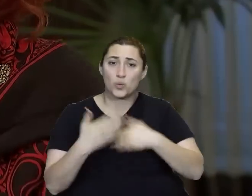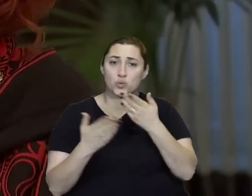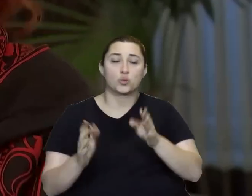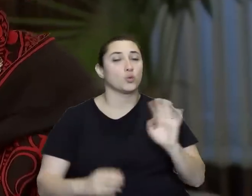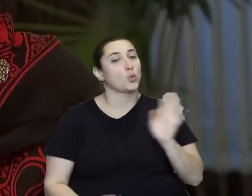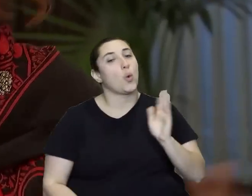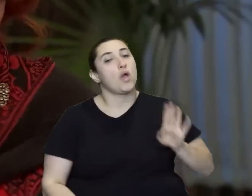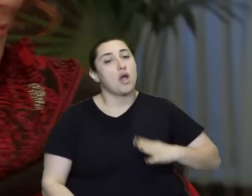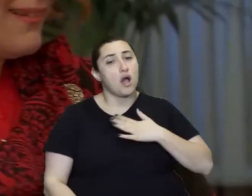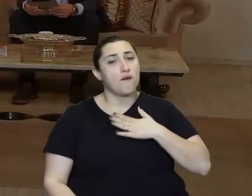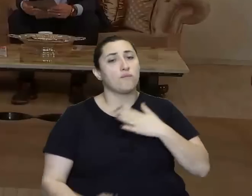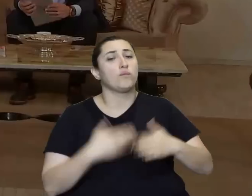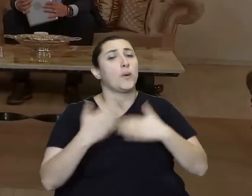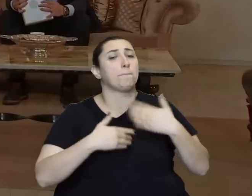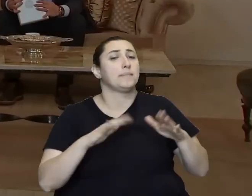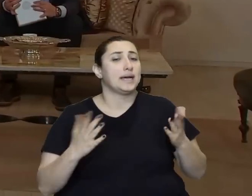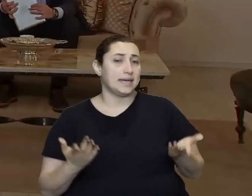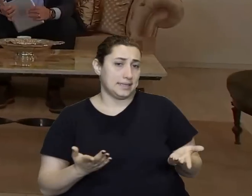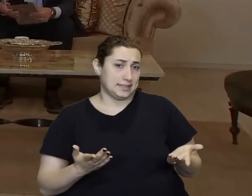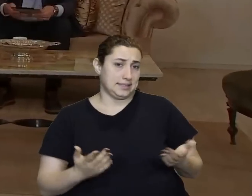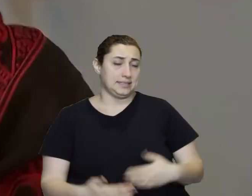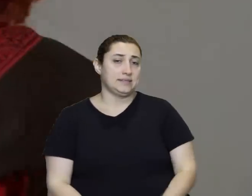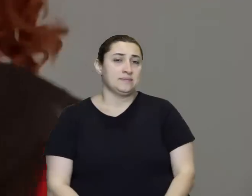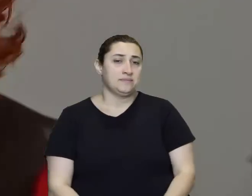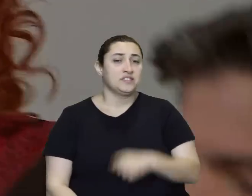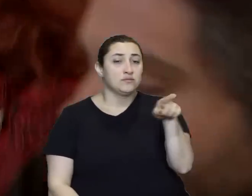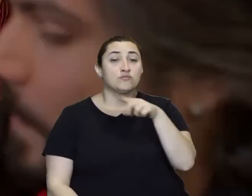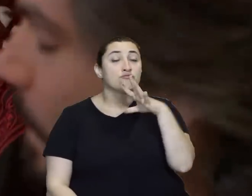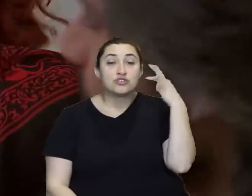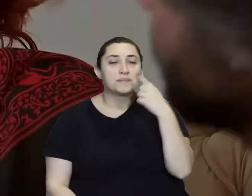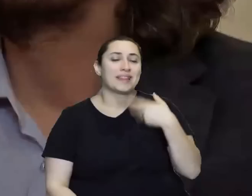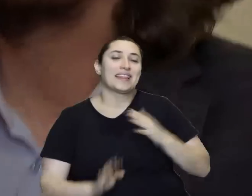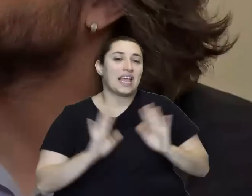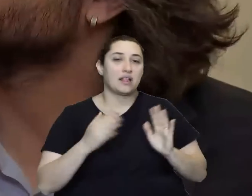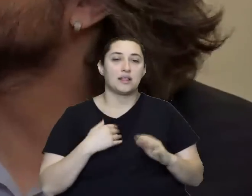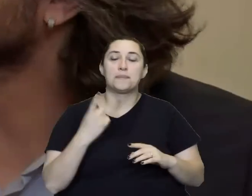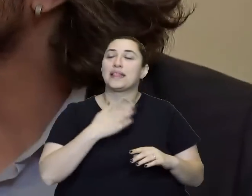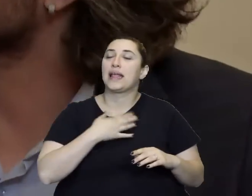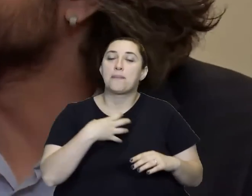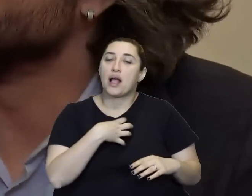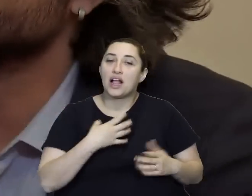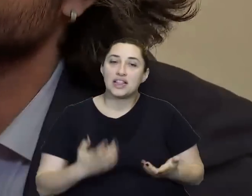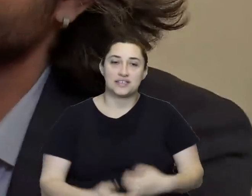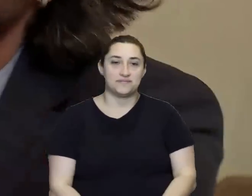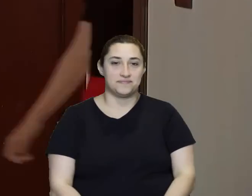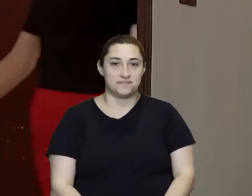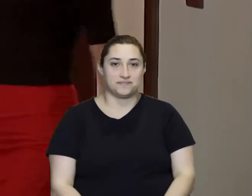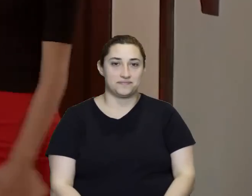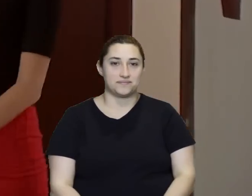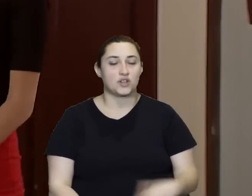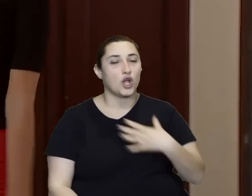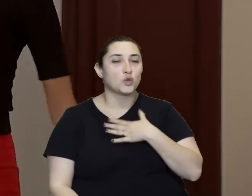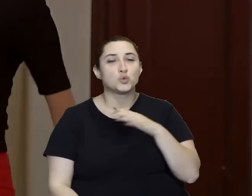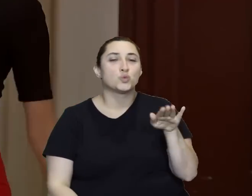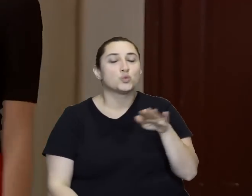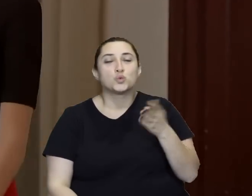kendini. Yok yavrum da yormak ne demek ayol? Yanına oturuyor. Siz mutlu olun yeter bana. Bir tanecik alan benim. Hala